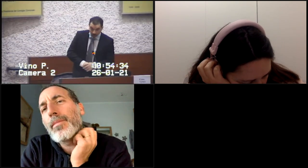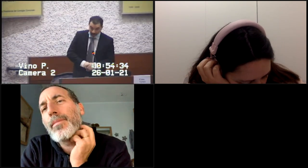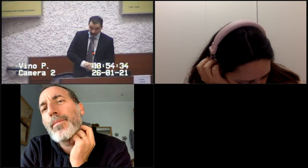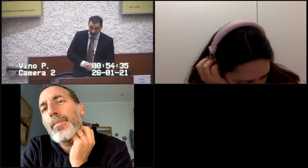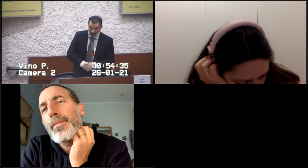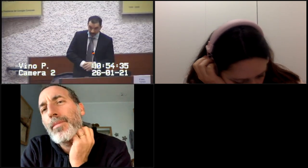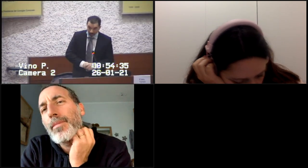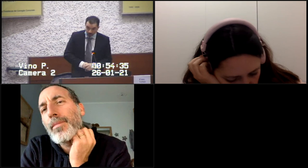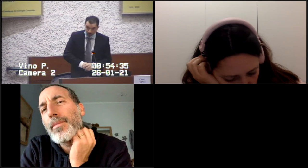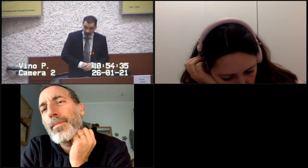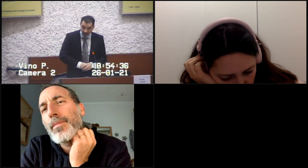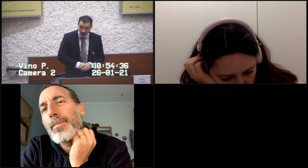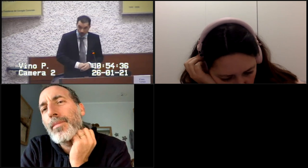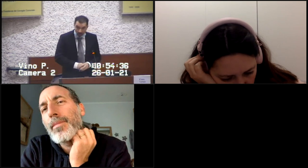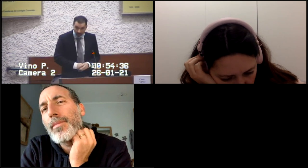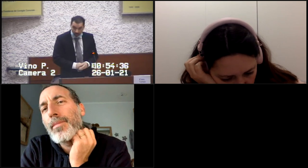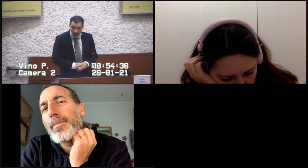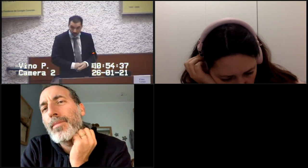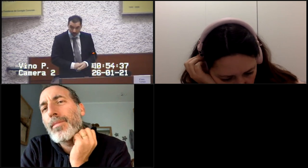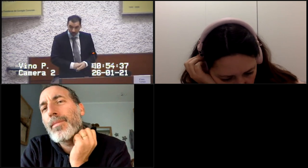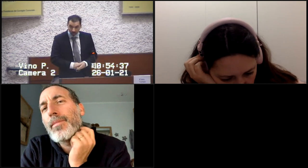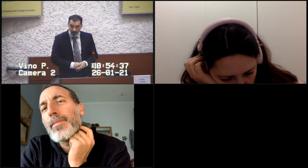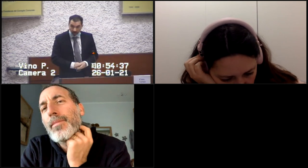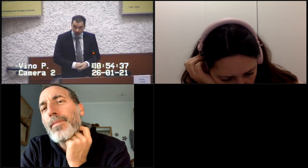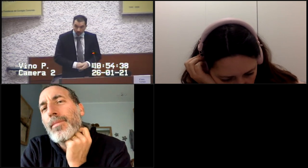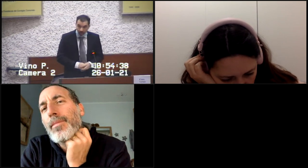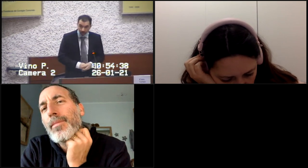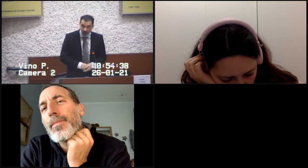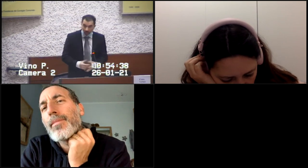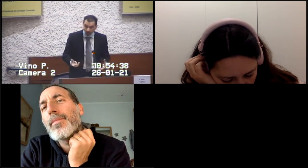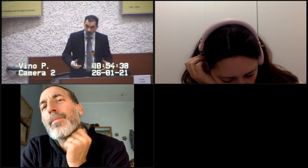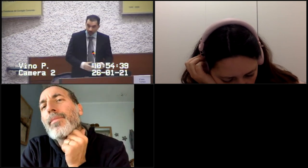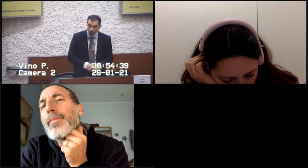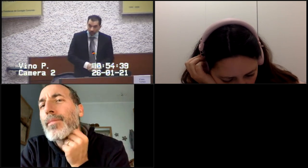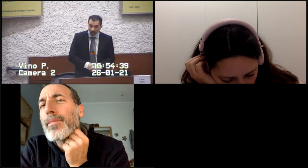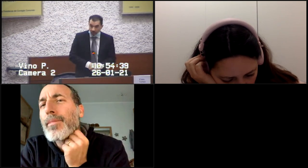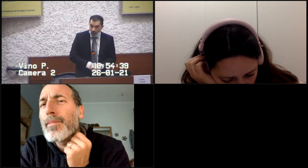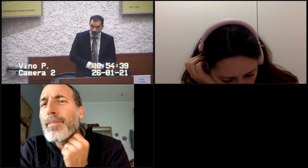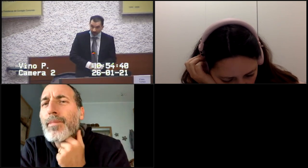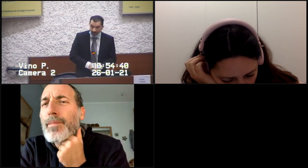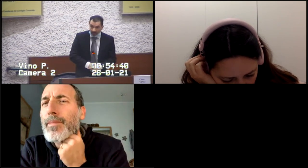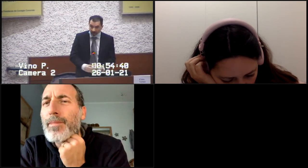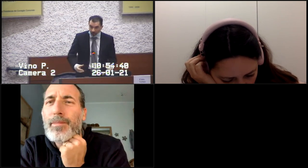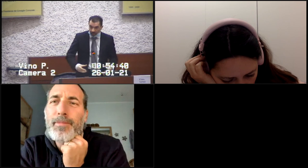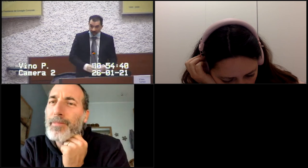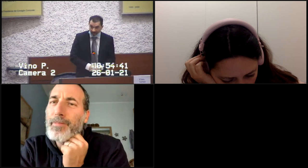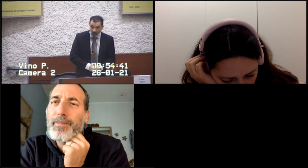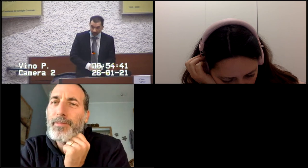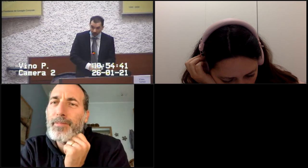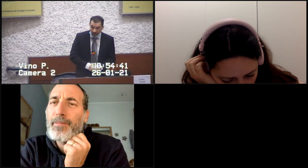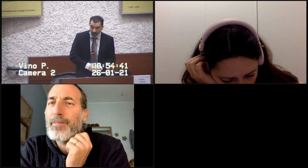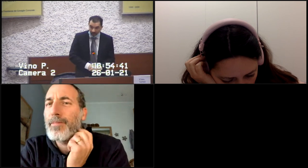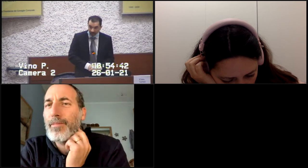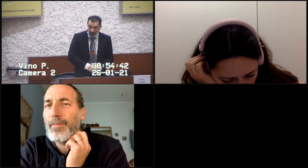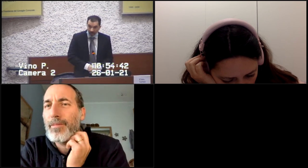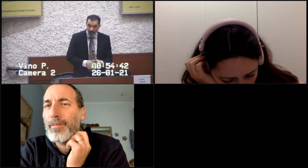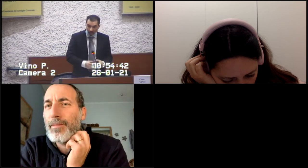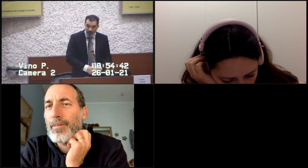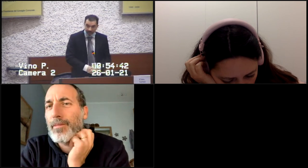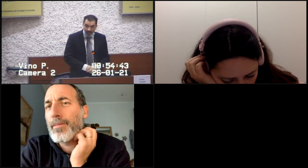Discriminazione politica, era questo il termine che ho usato. Detto questo, non si può assolutamente che votare